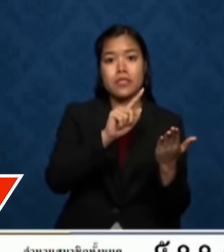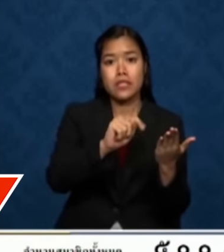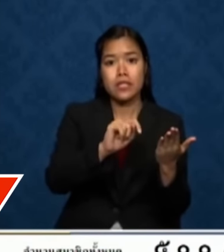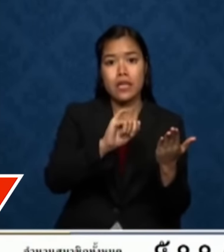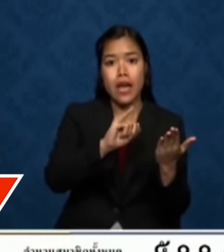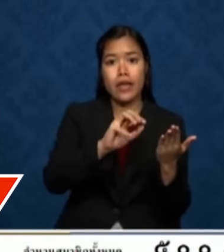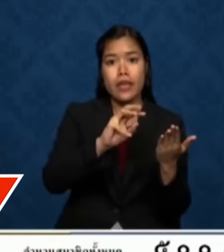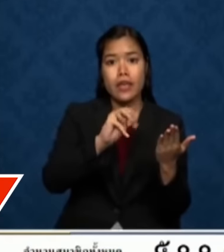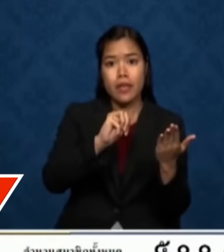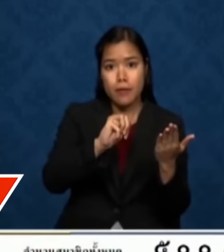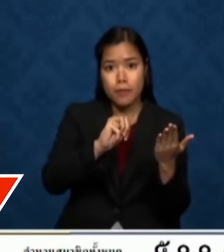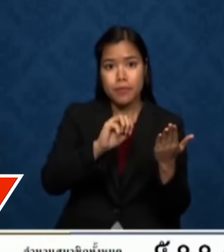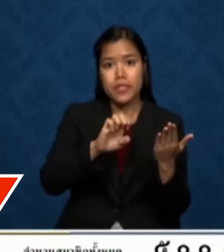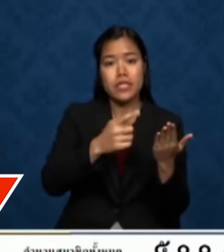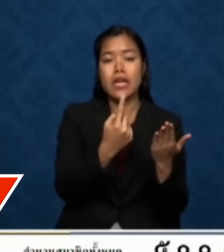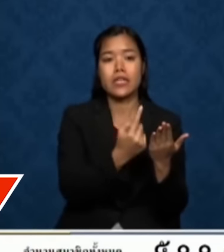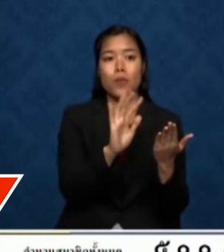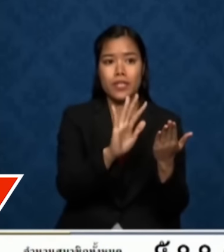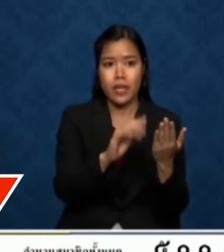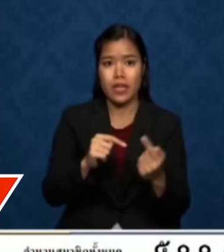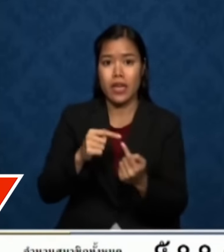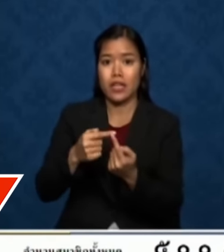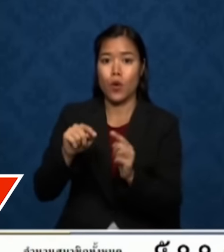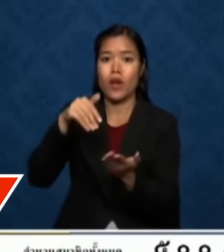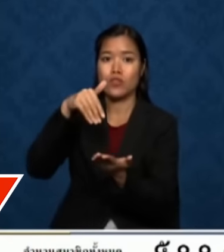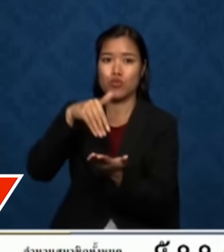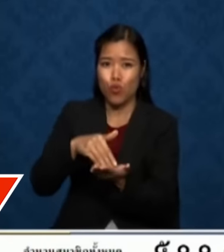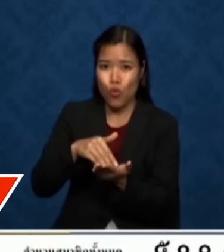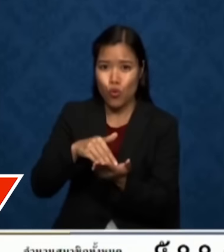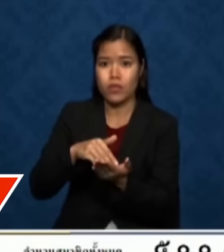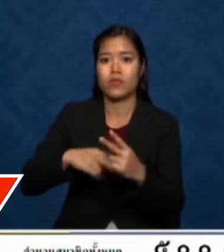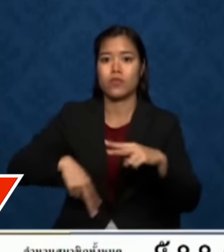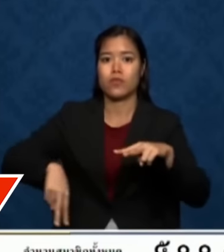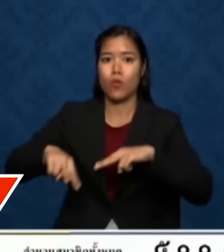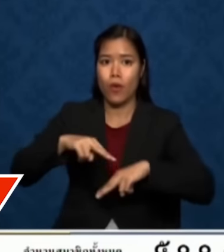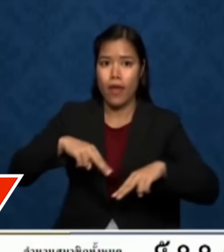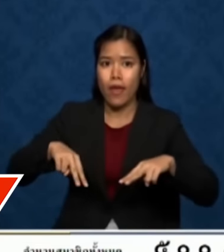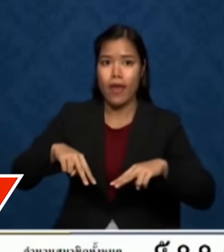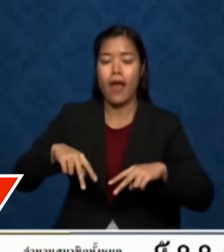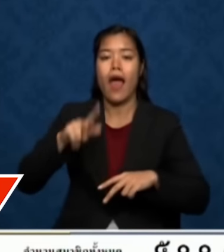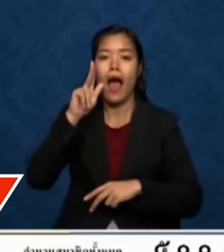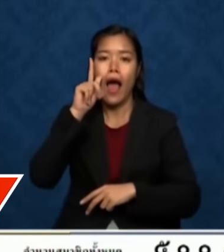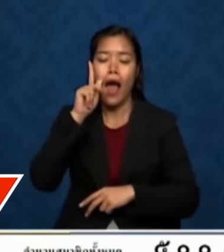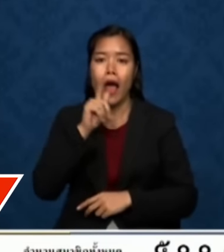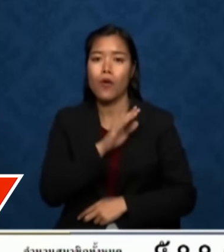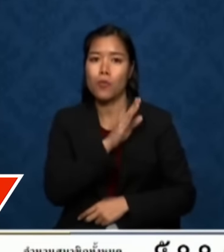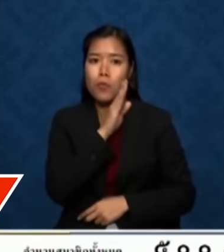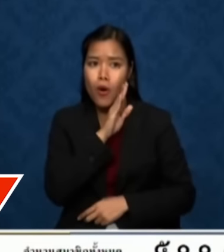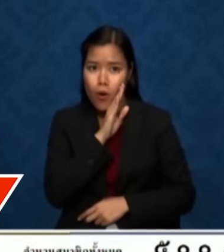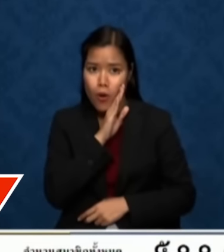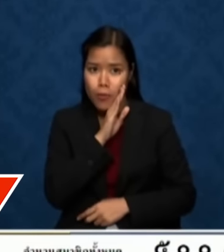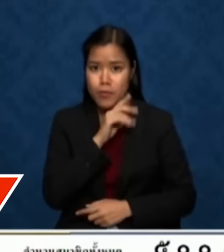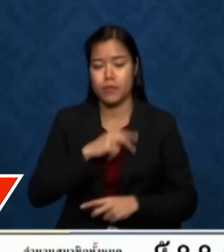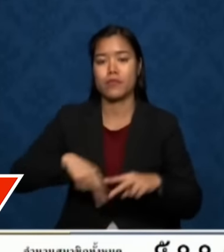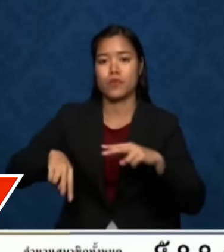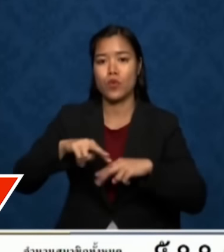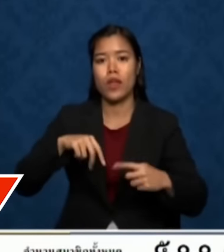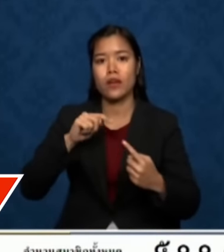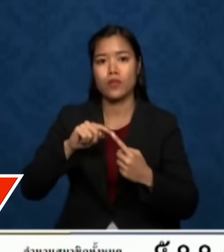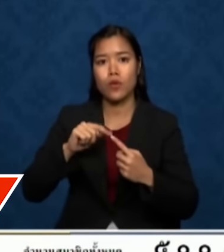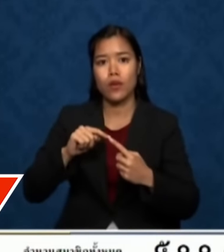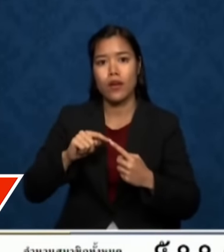ด้วยค่ะศูนย์ต่อต้านเฟกนิวที่ต้องทำหน้าที่สื่อสารข้อมูลข้อเท็จจริงแก่ประชาชนก่อนหน้